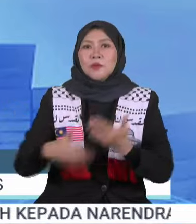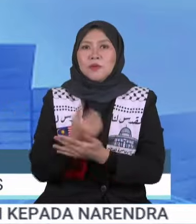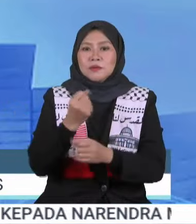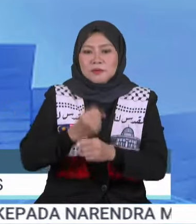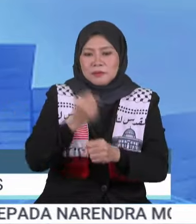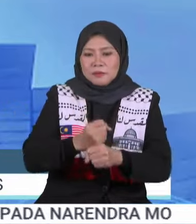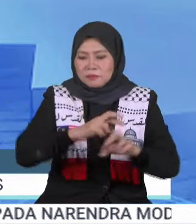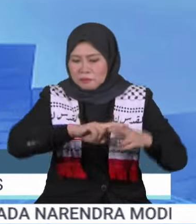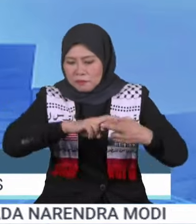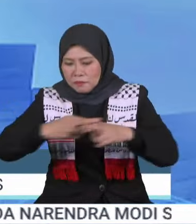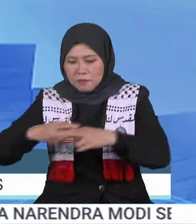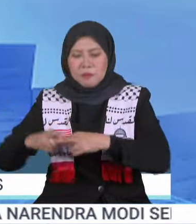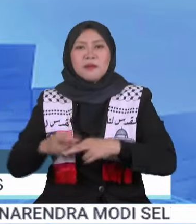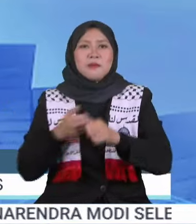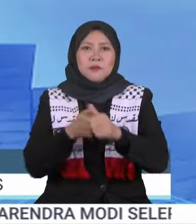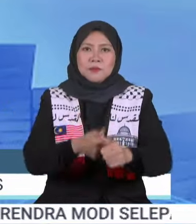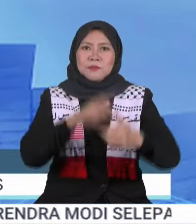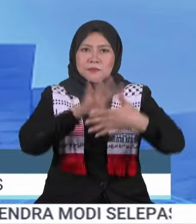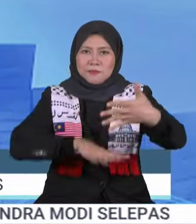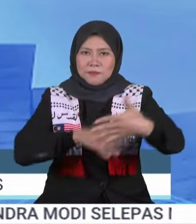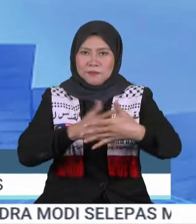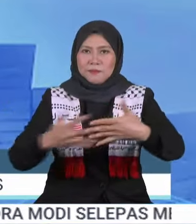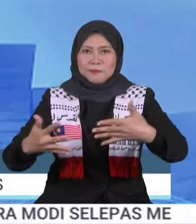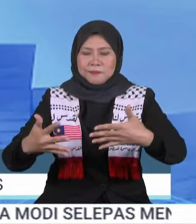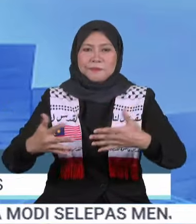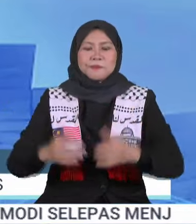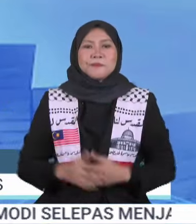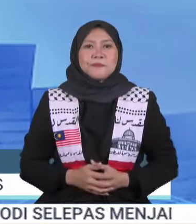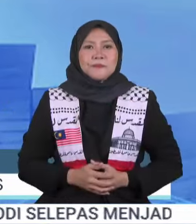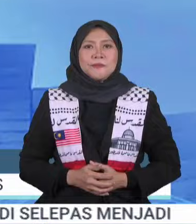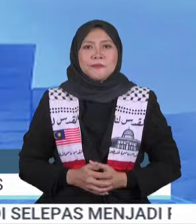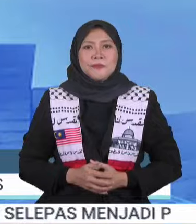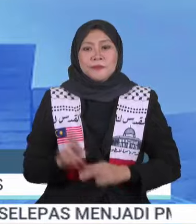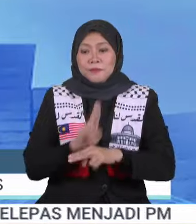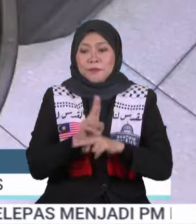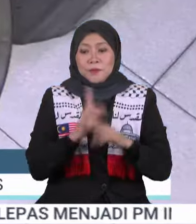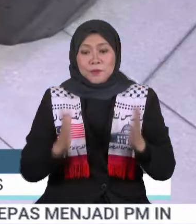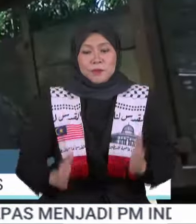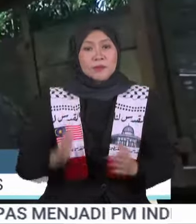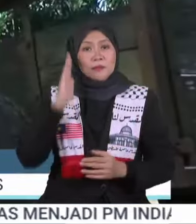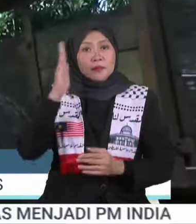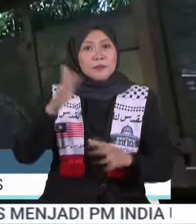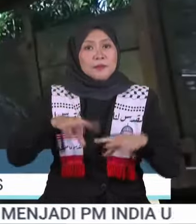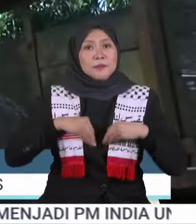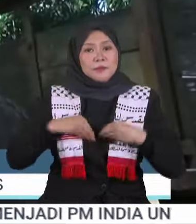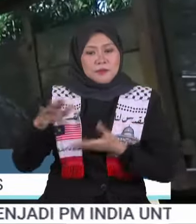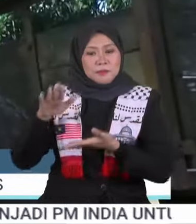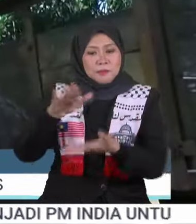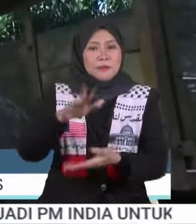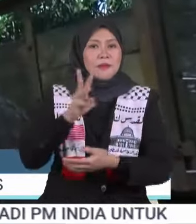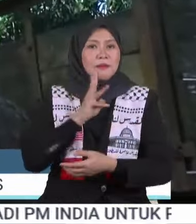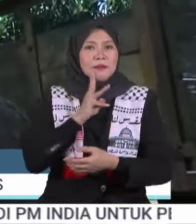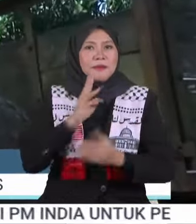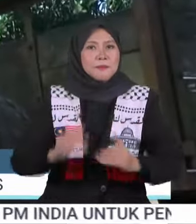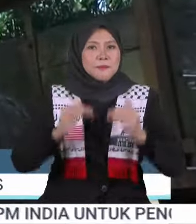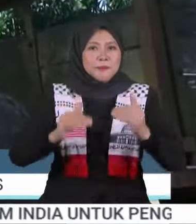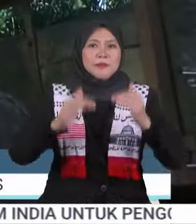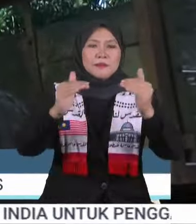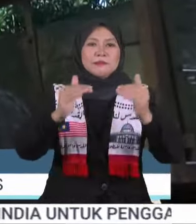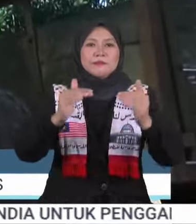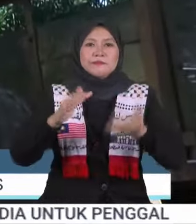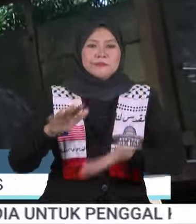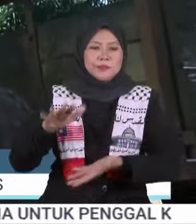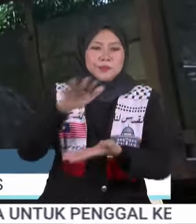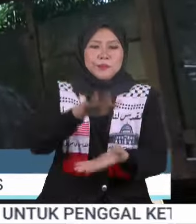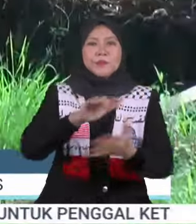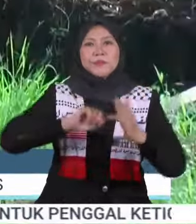yang dijalankan ketika ini mengikut jadual yang ditetapkan. Para pengguna dijangka menerima bekalan air secara berperingkat